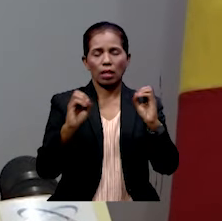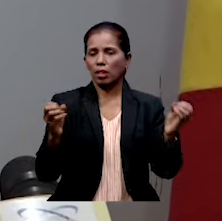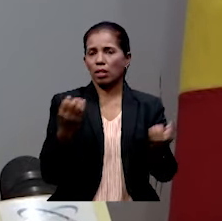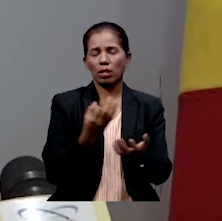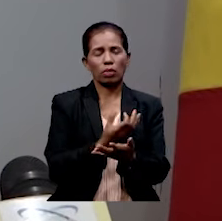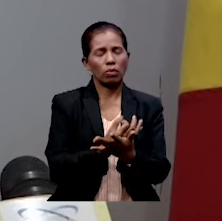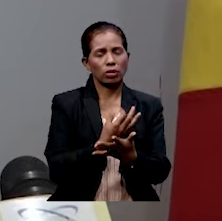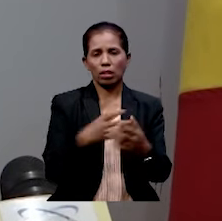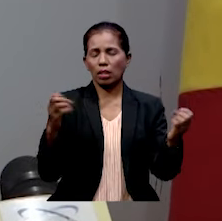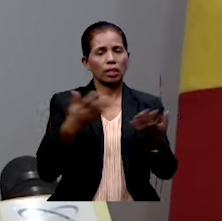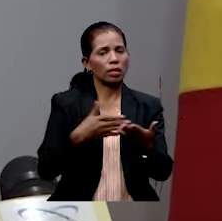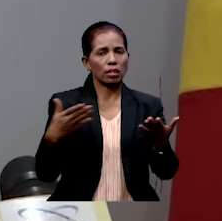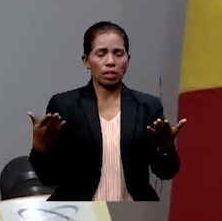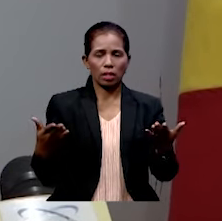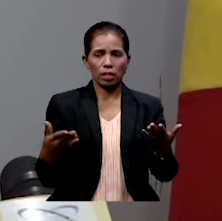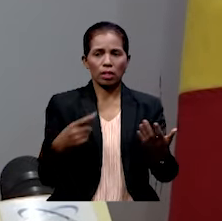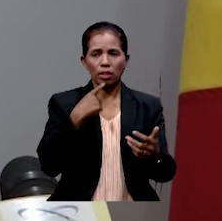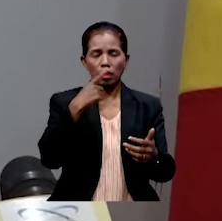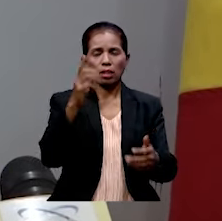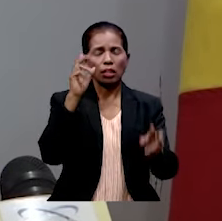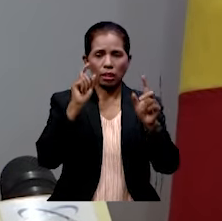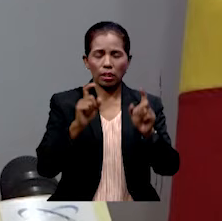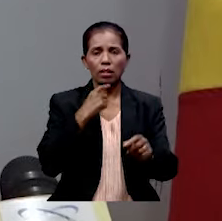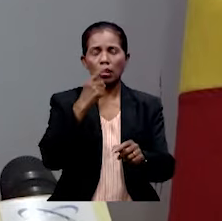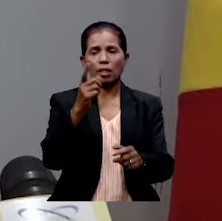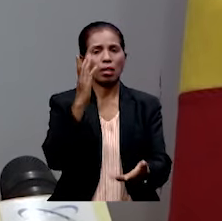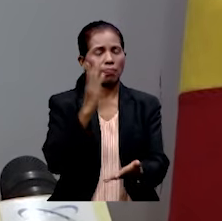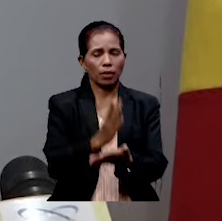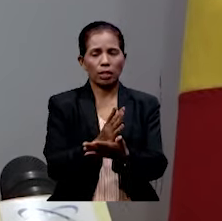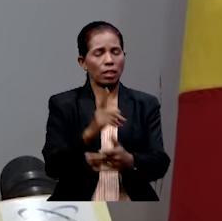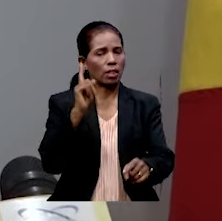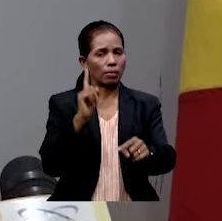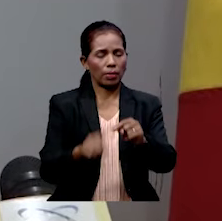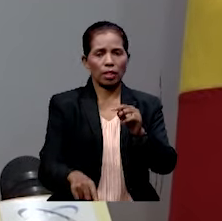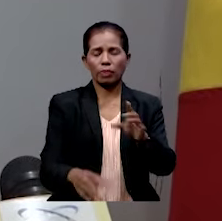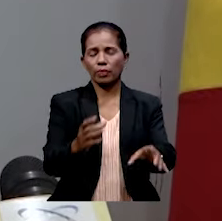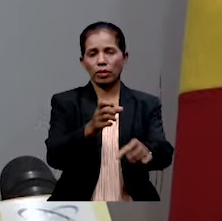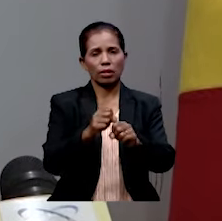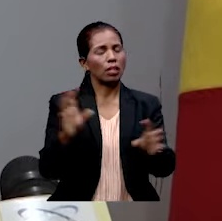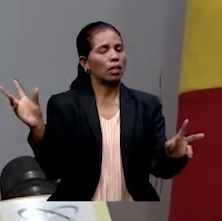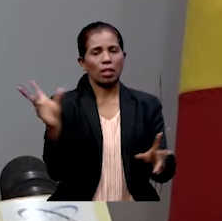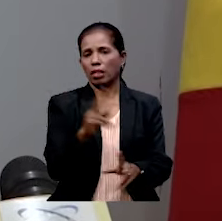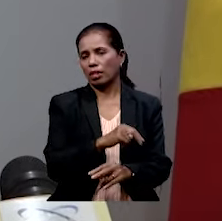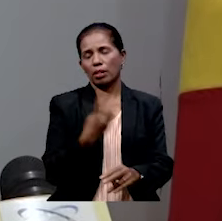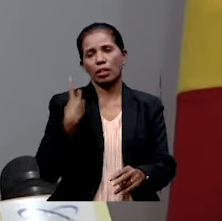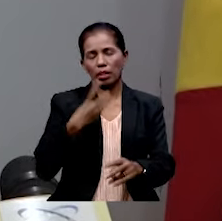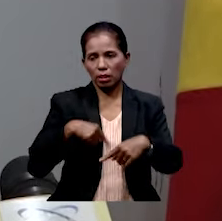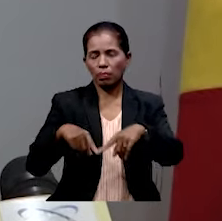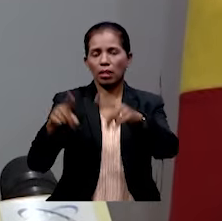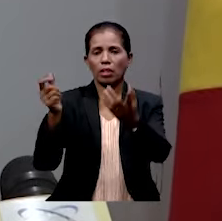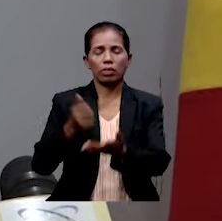ia vodida, Temi dien kata tingi ko ona la bele tango na lai. I te bahan ba